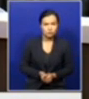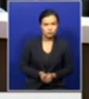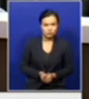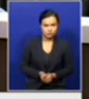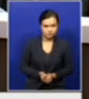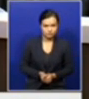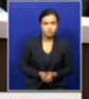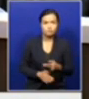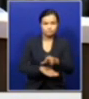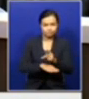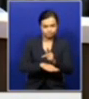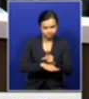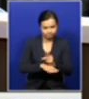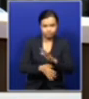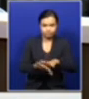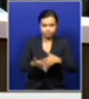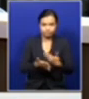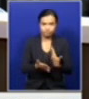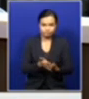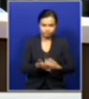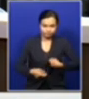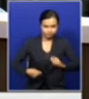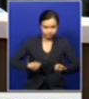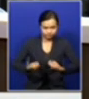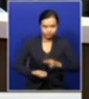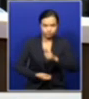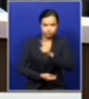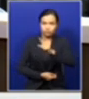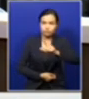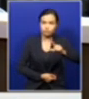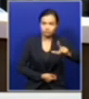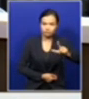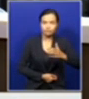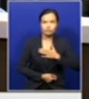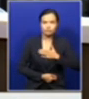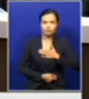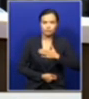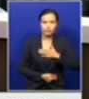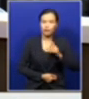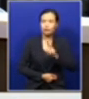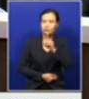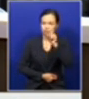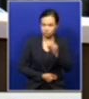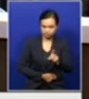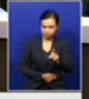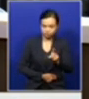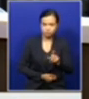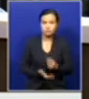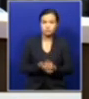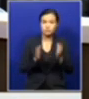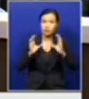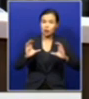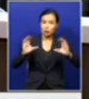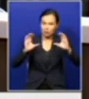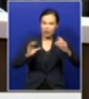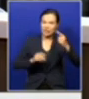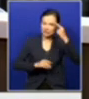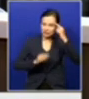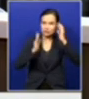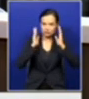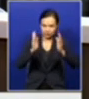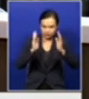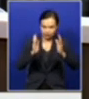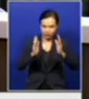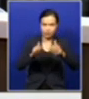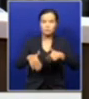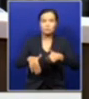ท่านประธานที่เคารพครับแผนการใช้เงินจำนวน1ล้านล้านบาทนี้ดิฉันขอตั้งข้อสังเกตว่ารัฐบาลจงใจใช้ประช